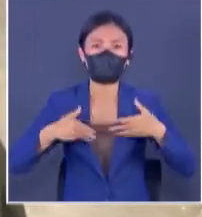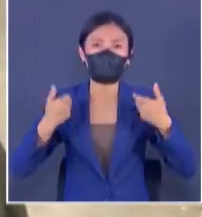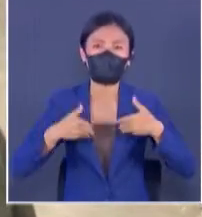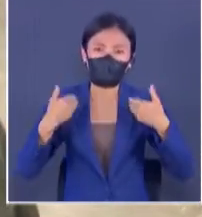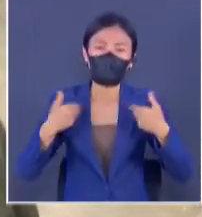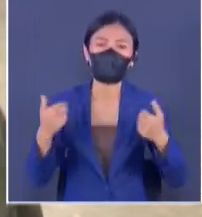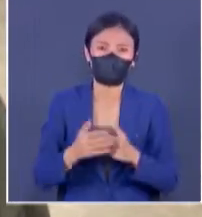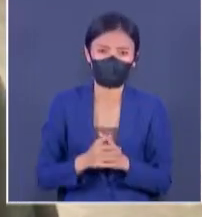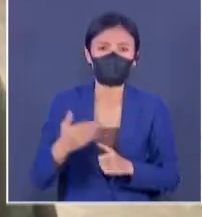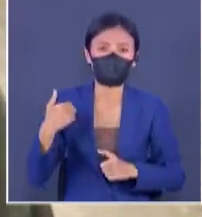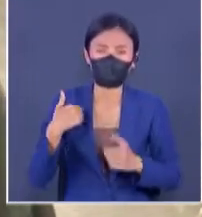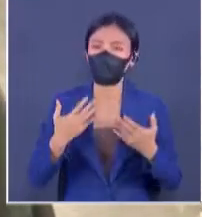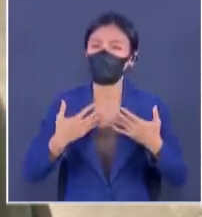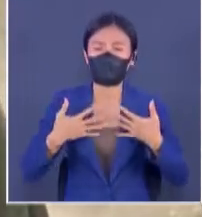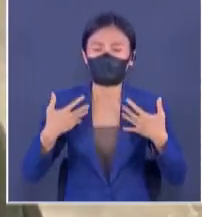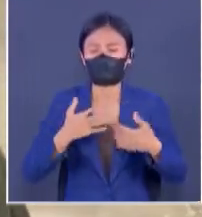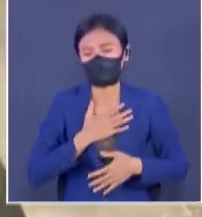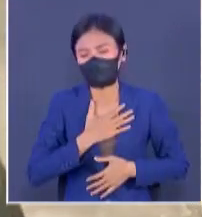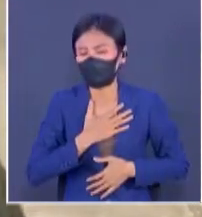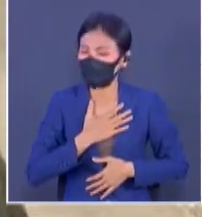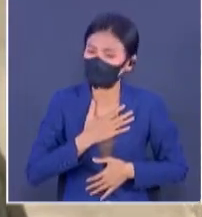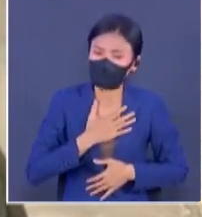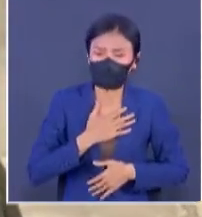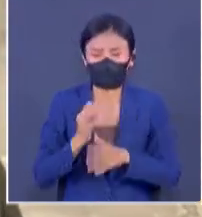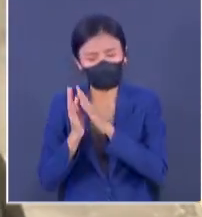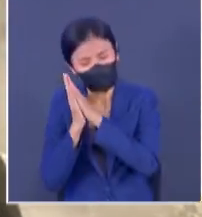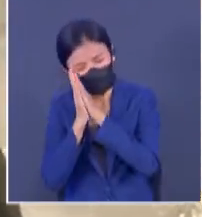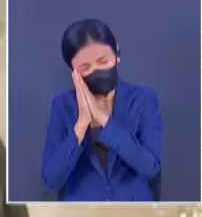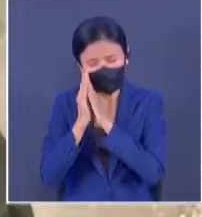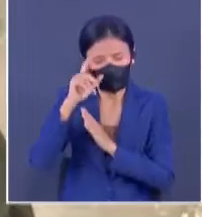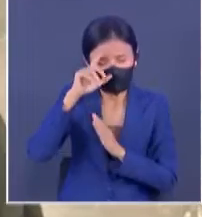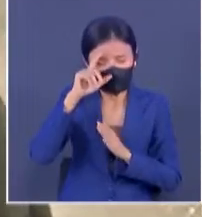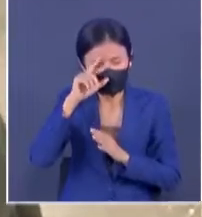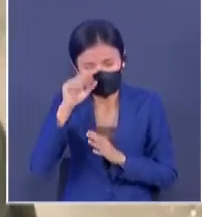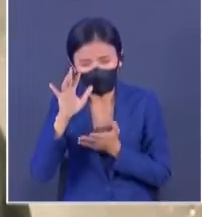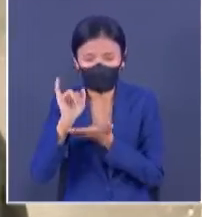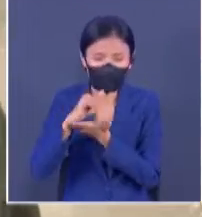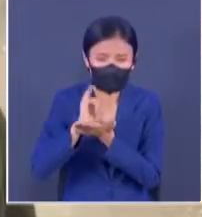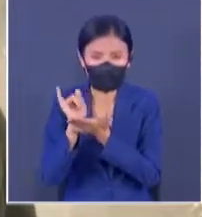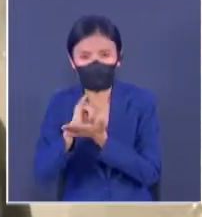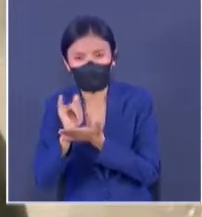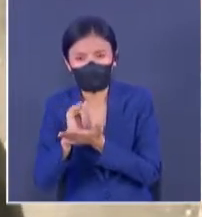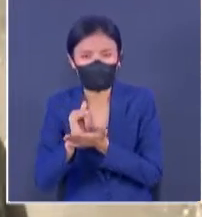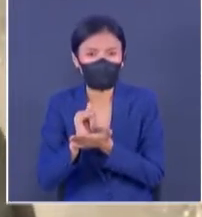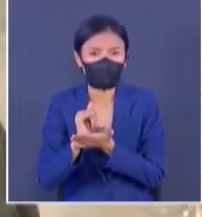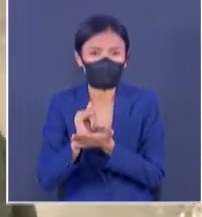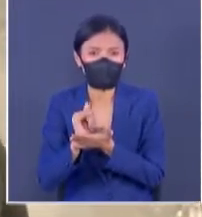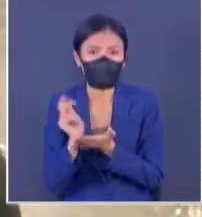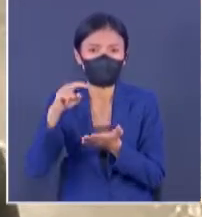ใจจนนอนไม่หลับอะไรไม่หลับเขาพยายามลุกขึ้นดูด้วยคุ